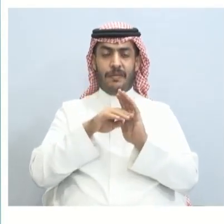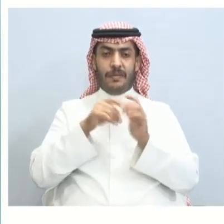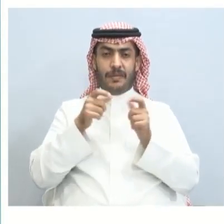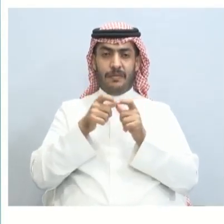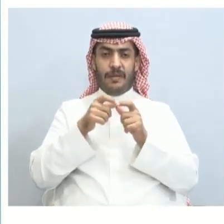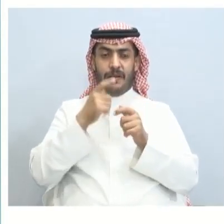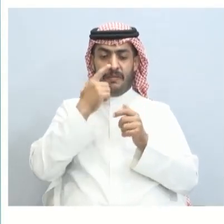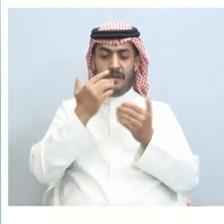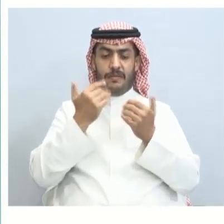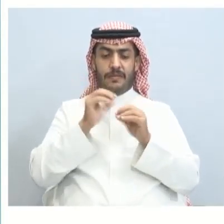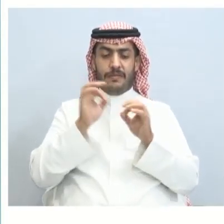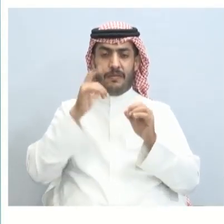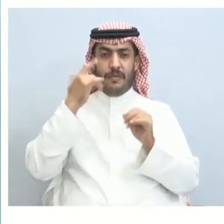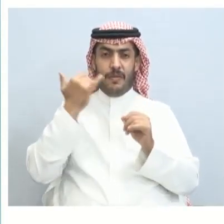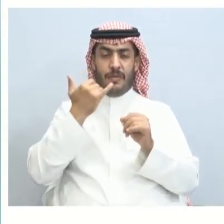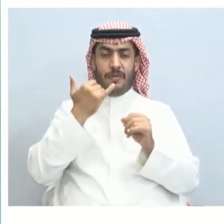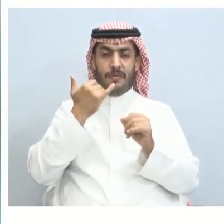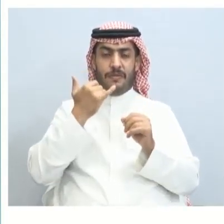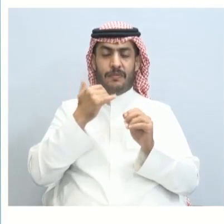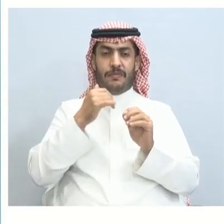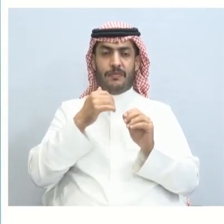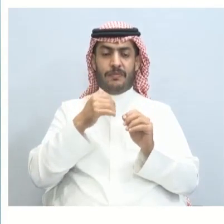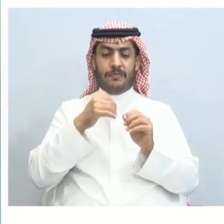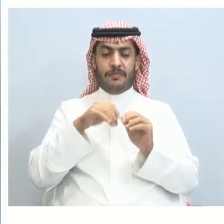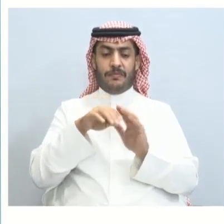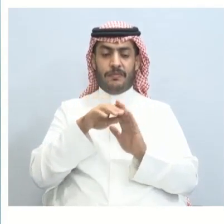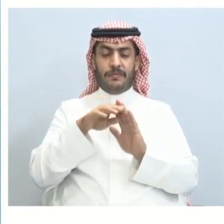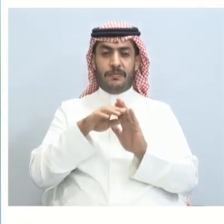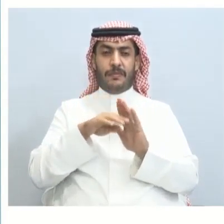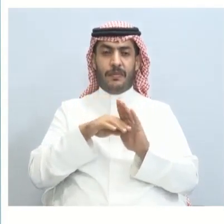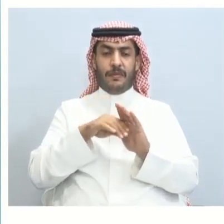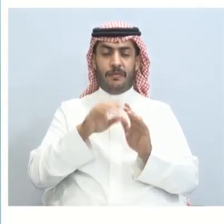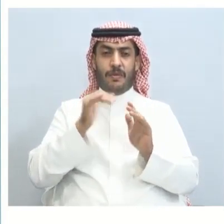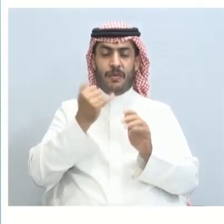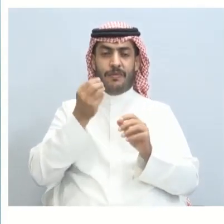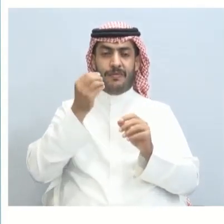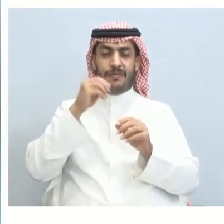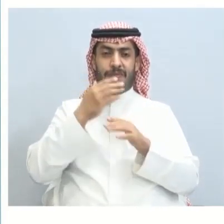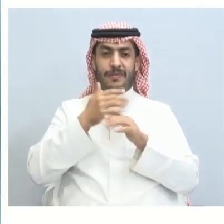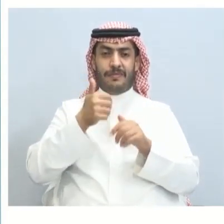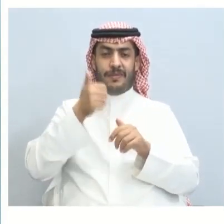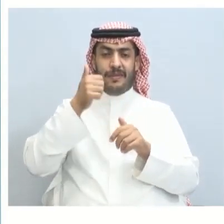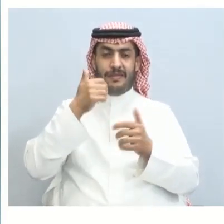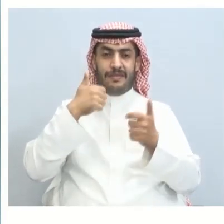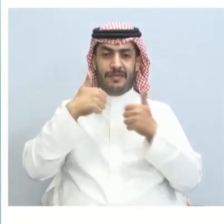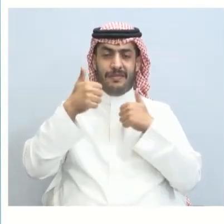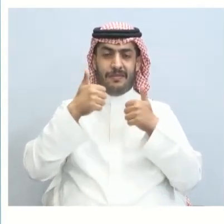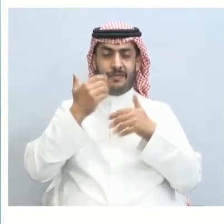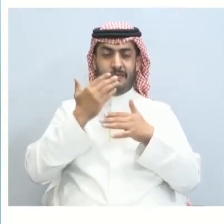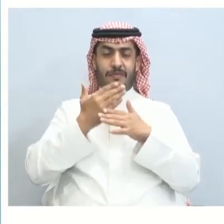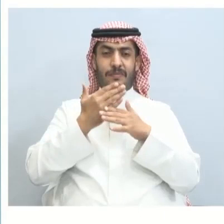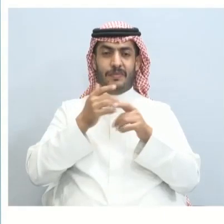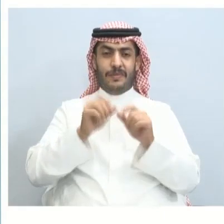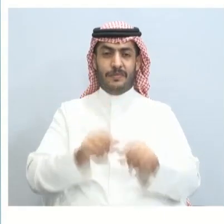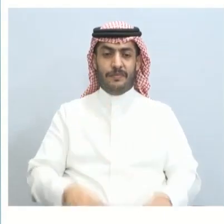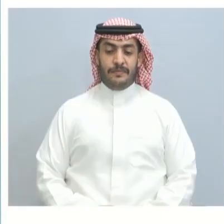الاجتماع والا الا عند بعض مثلا الضروريات القصوى التي تسمح بمث